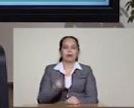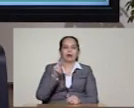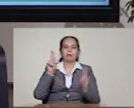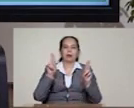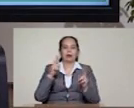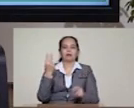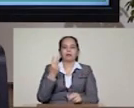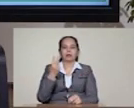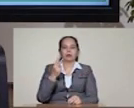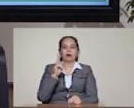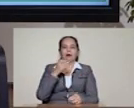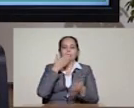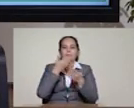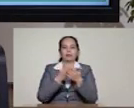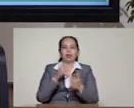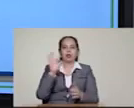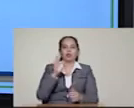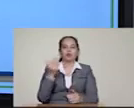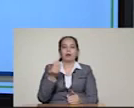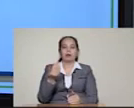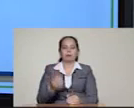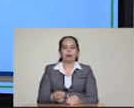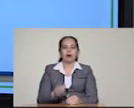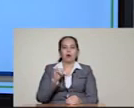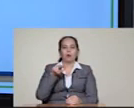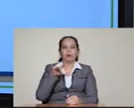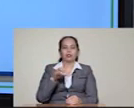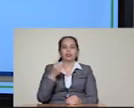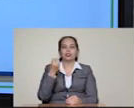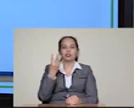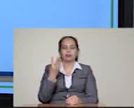2. Как спросить о чем-либо. Упражнение